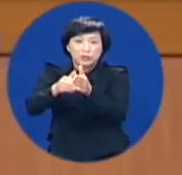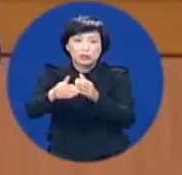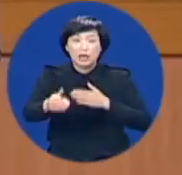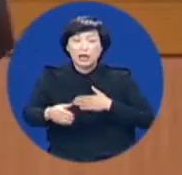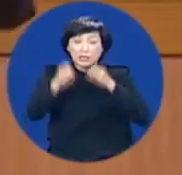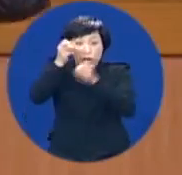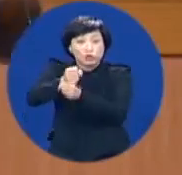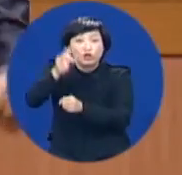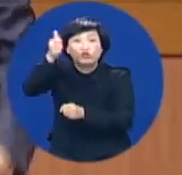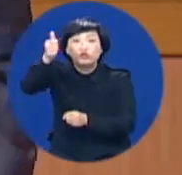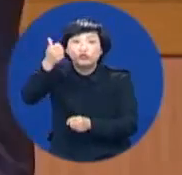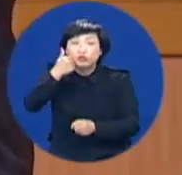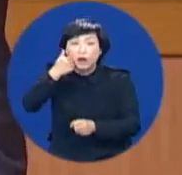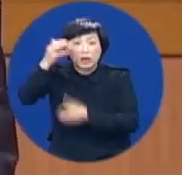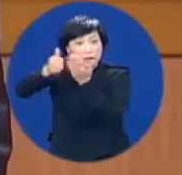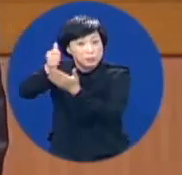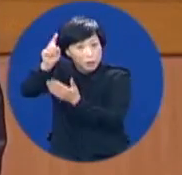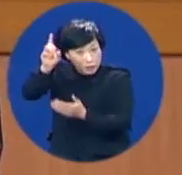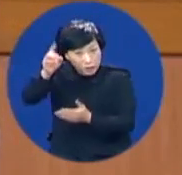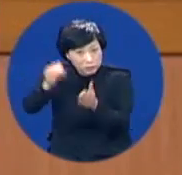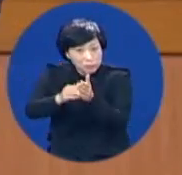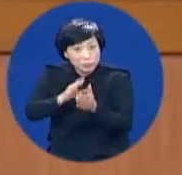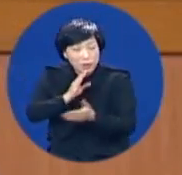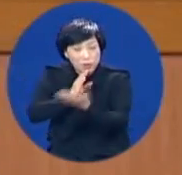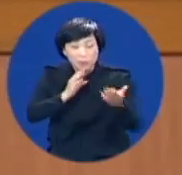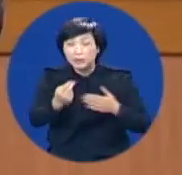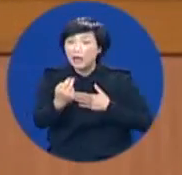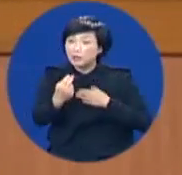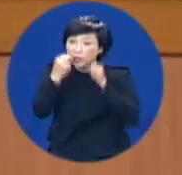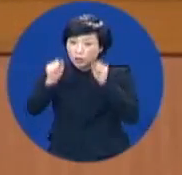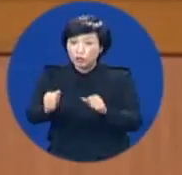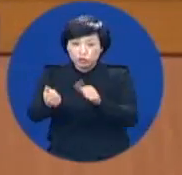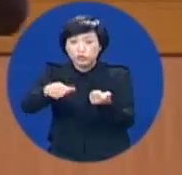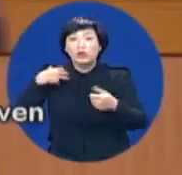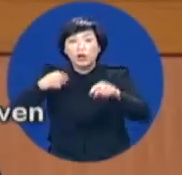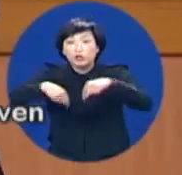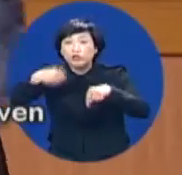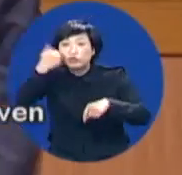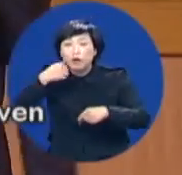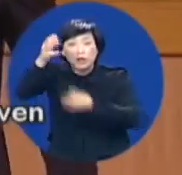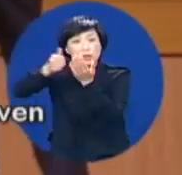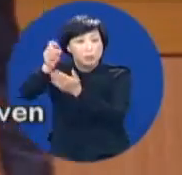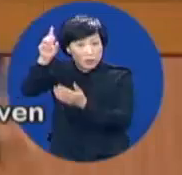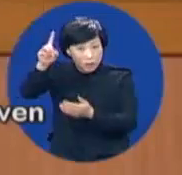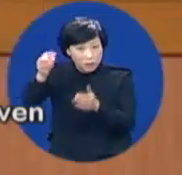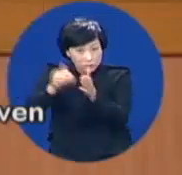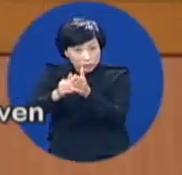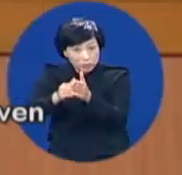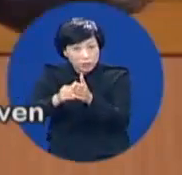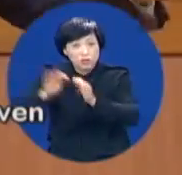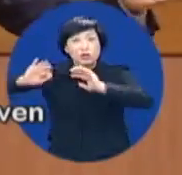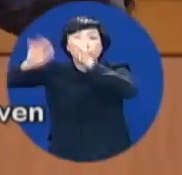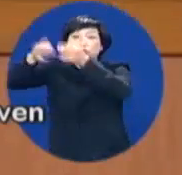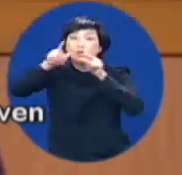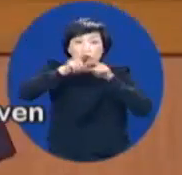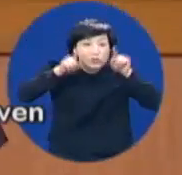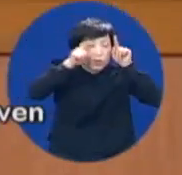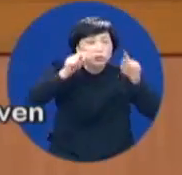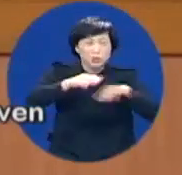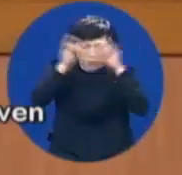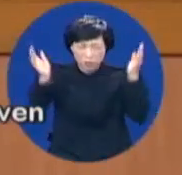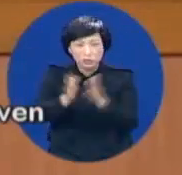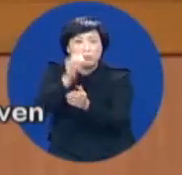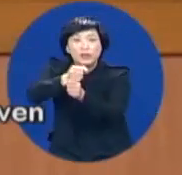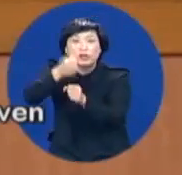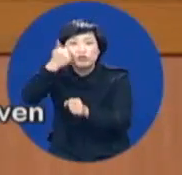나의 창조자는 예수 하나님밖에 없고, 나의 생사와 복을 주관하시는 분 하나님밖에 없고, 천국과 지옥도 만드신